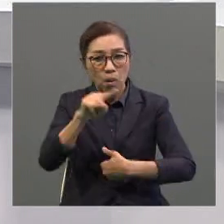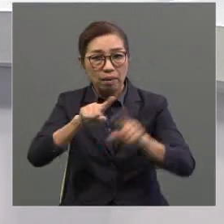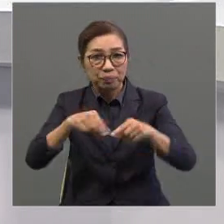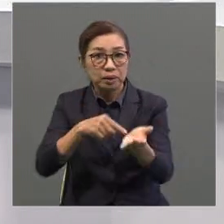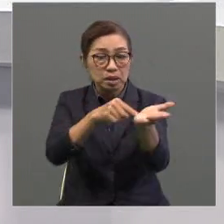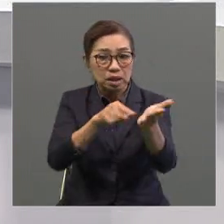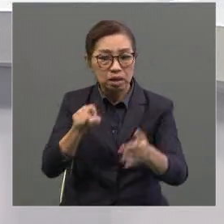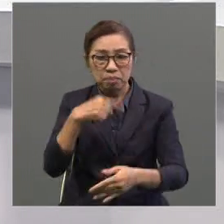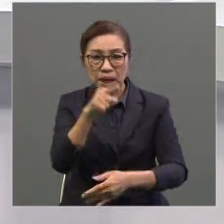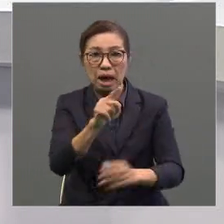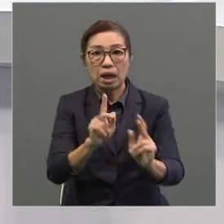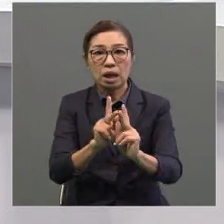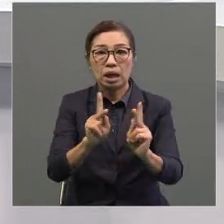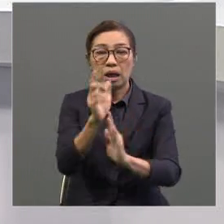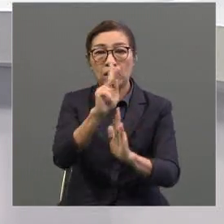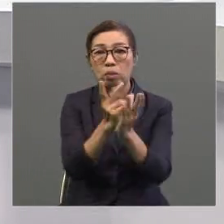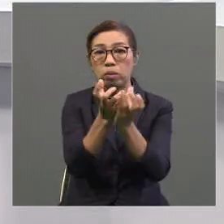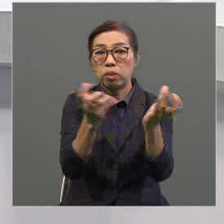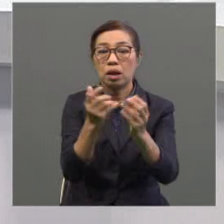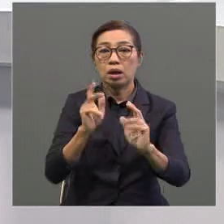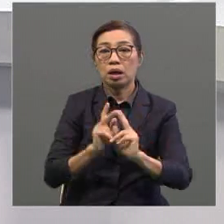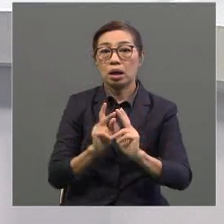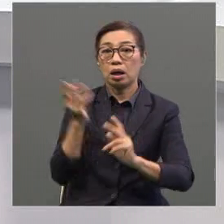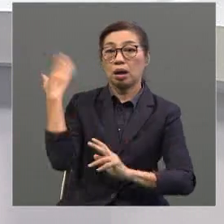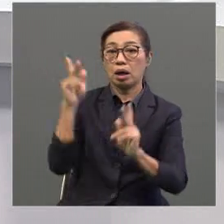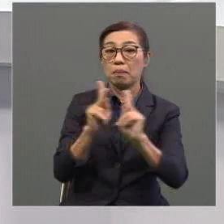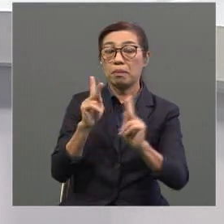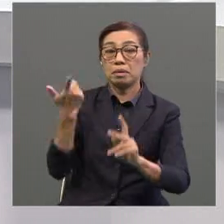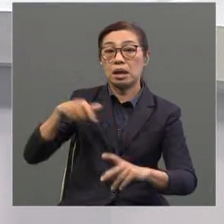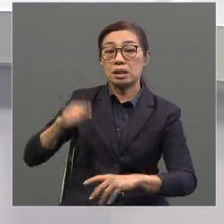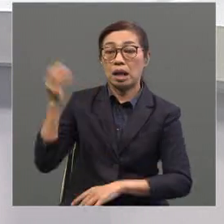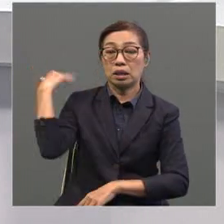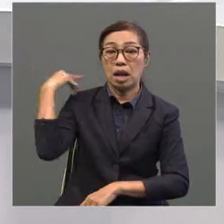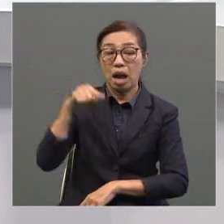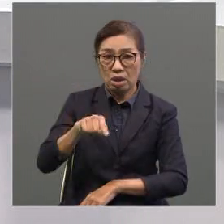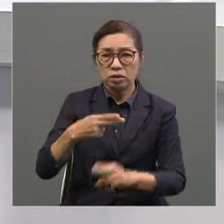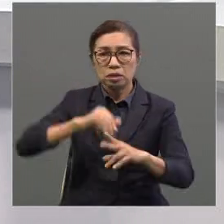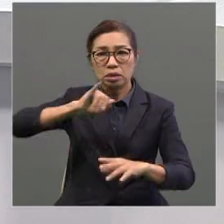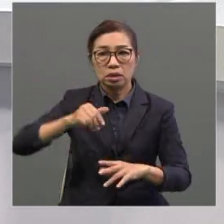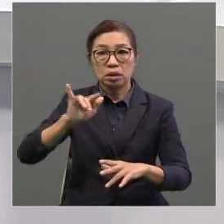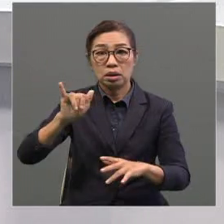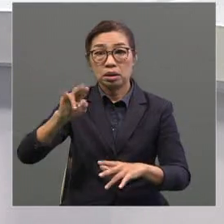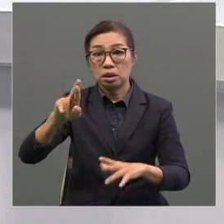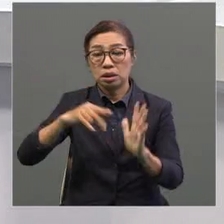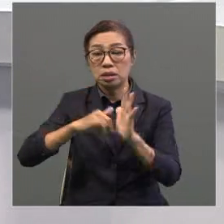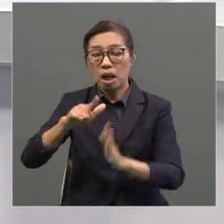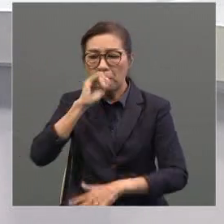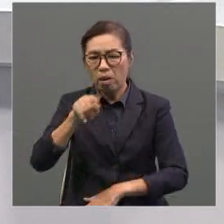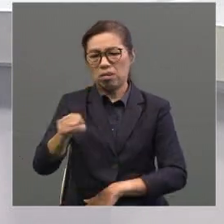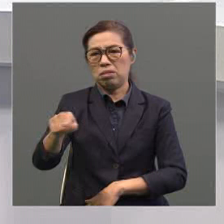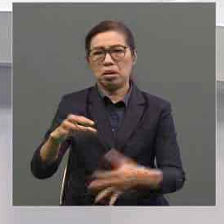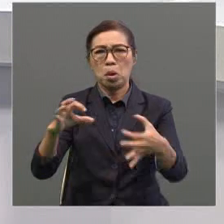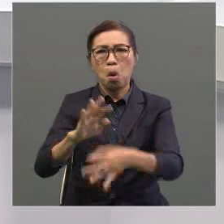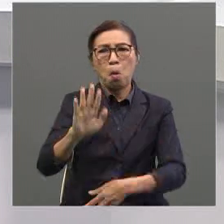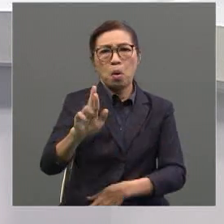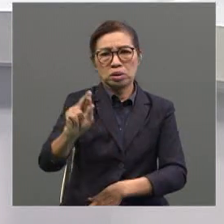อดีตตุลาการศาลรัฐธรรมนูญนะคะใช่ครับในกรณีนี้มันเป็นเรื่องของสภาศาลอาจจะไม่รับก็ได้แต่ถ้าเป็นอีก